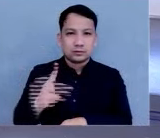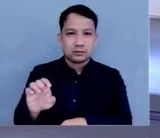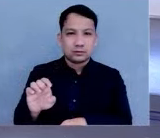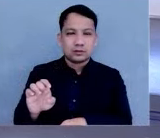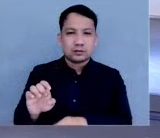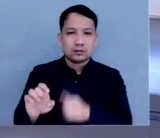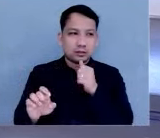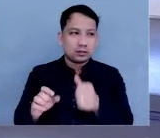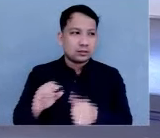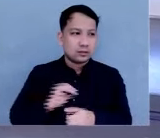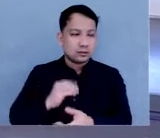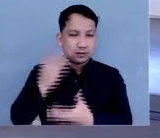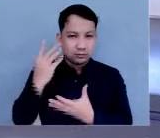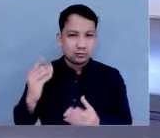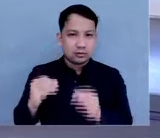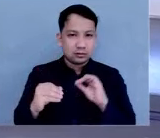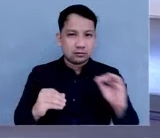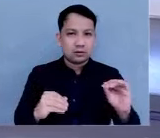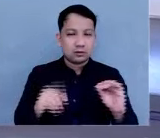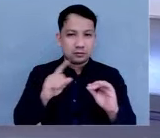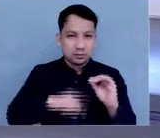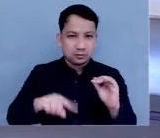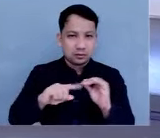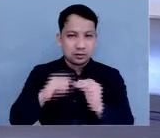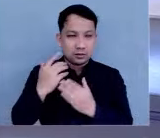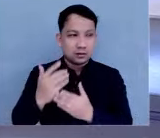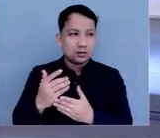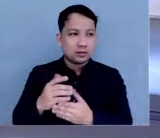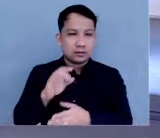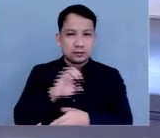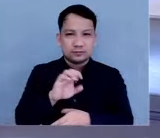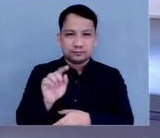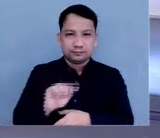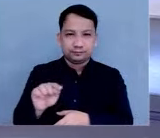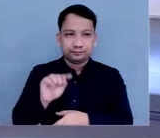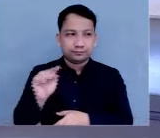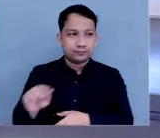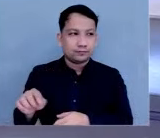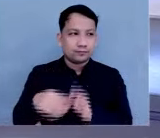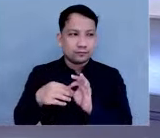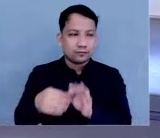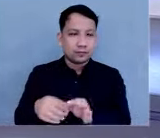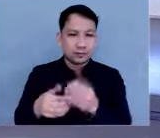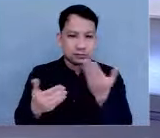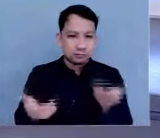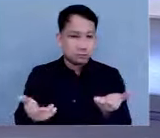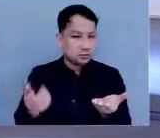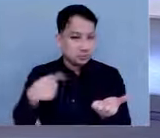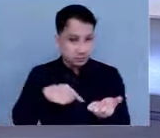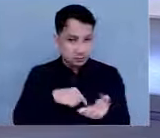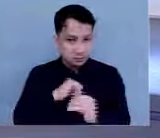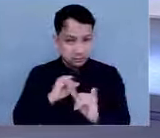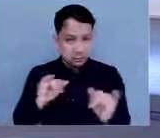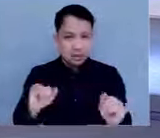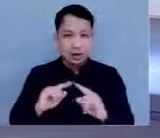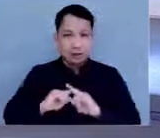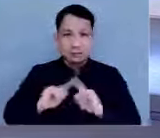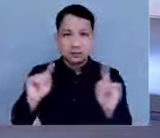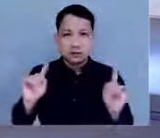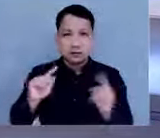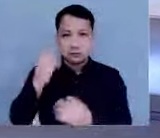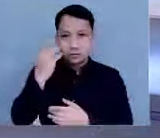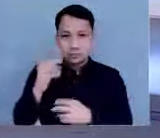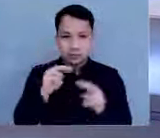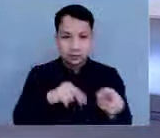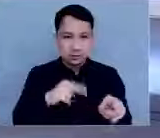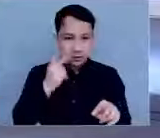ng estado, bagamat maaari itong maging bahagi ng EEZ ng isang bansa. Gaya po natin, yun lang. Nakita na rin po